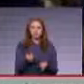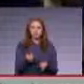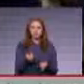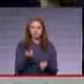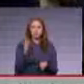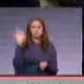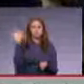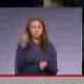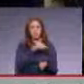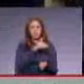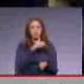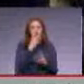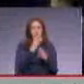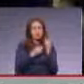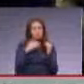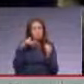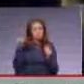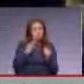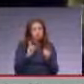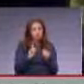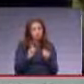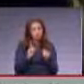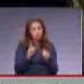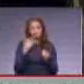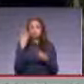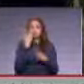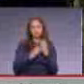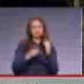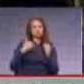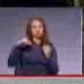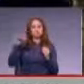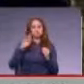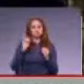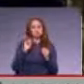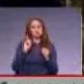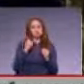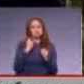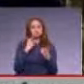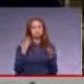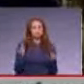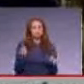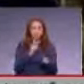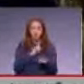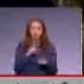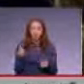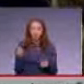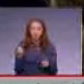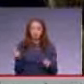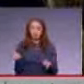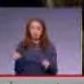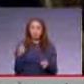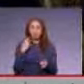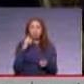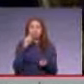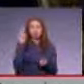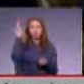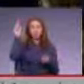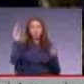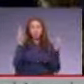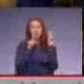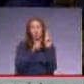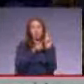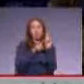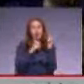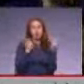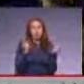يوم ما جت يا سيدنا الشيخ ما حد سأل عنها. لا إله إلا الله، لا اله الا الله. حتى